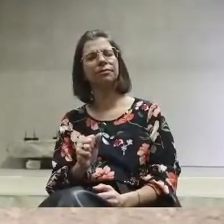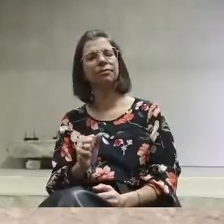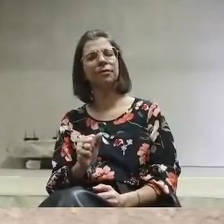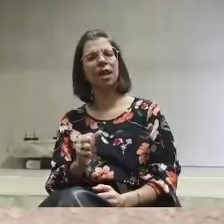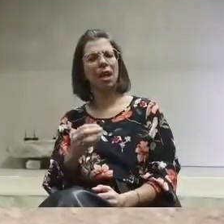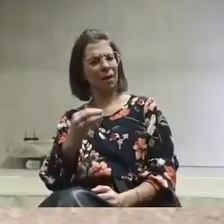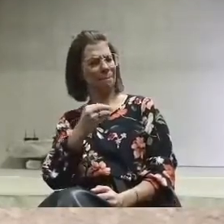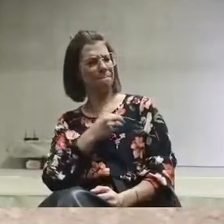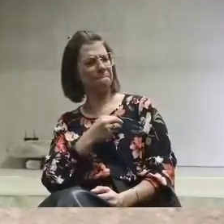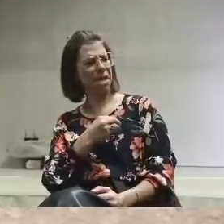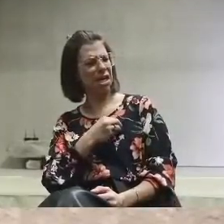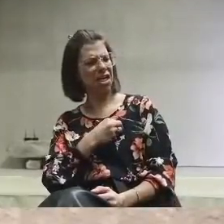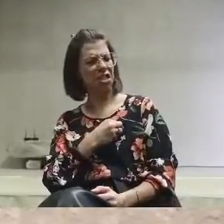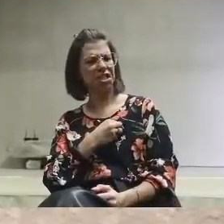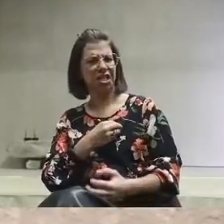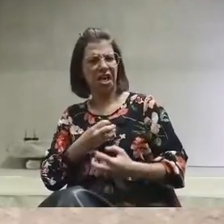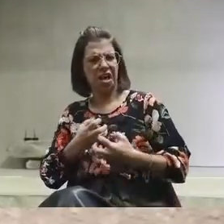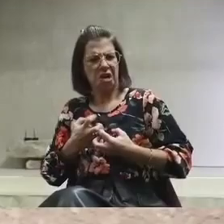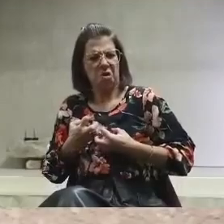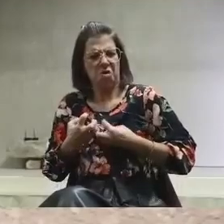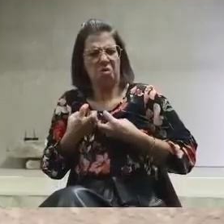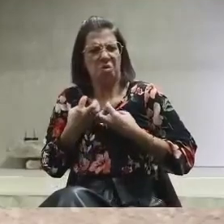ont crucifié Jésus.